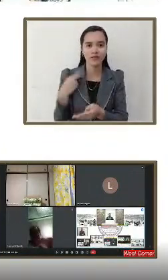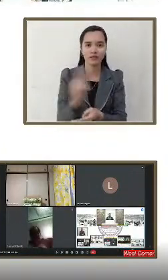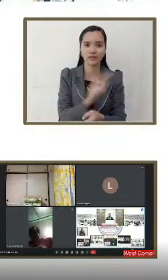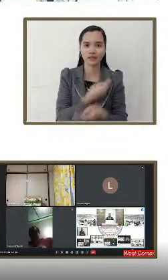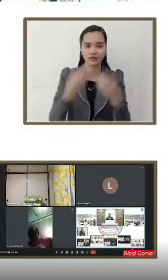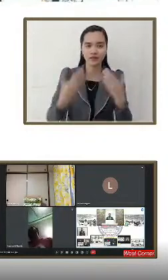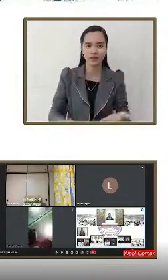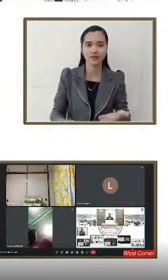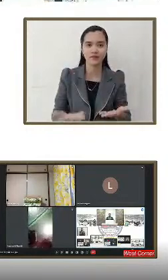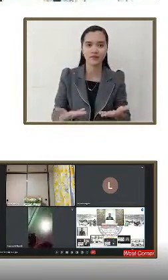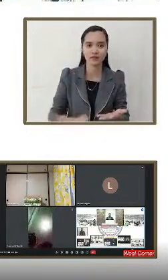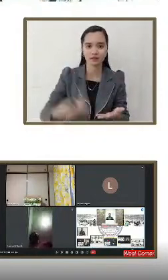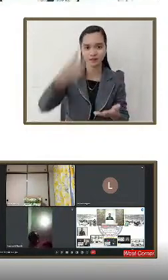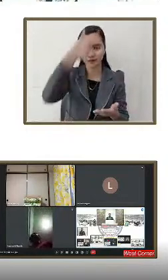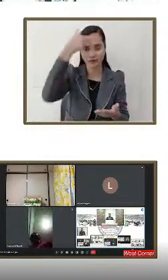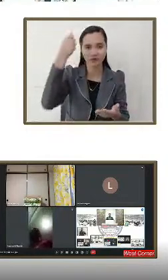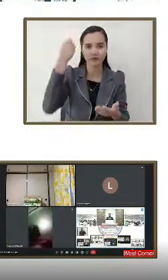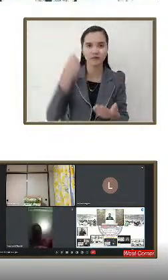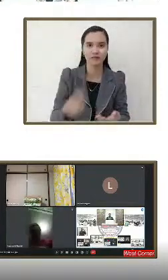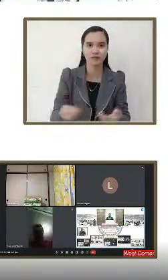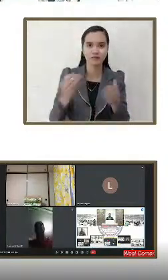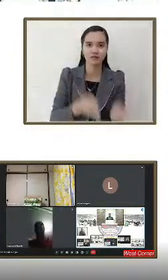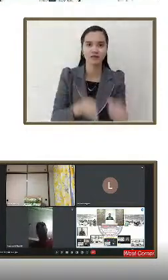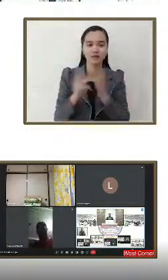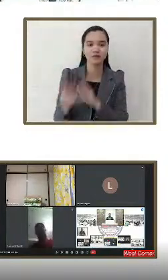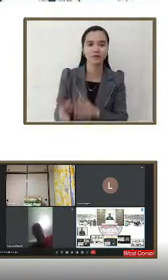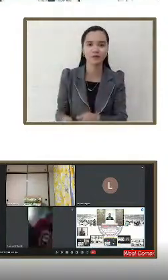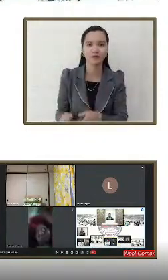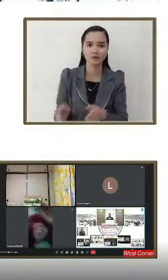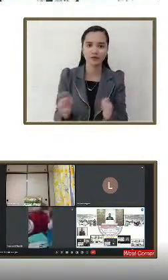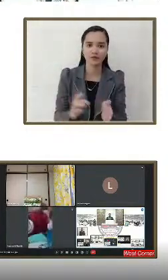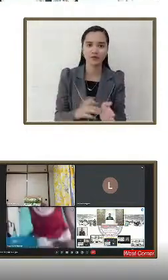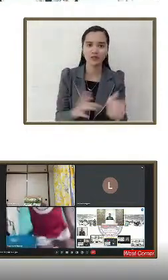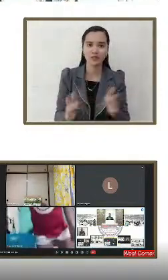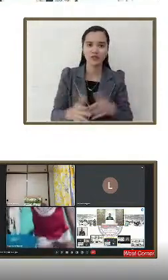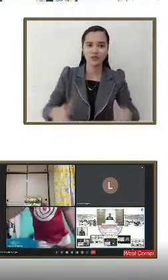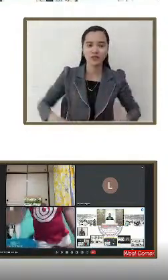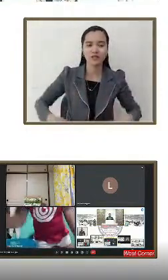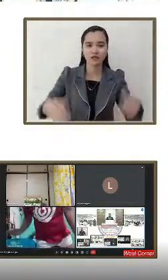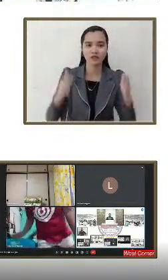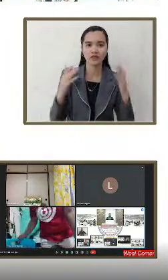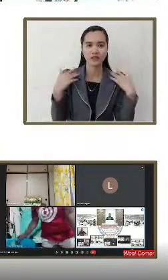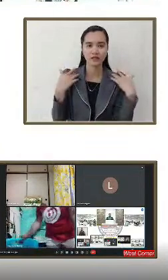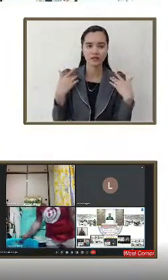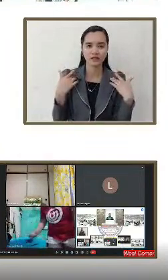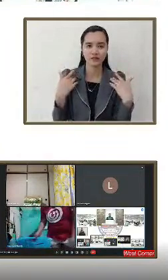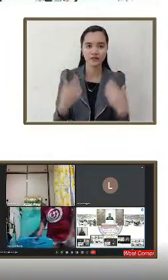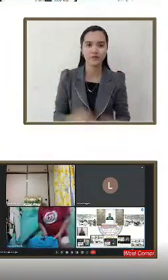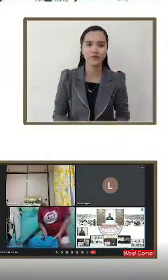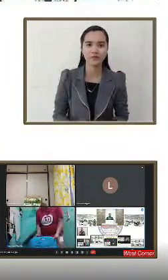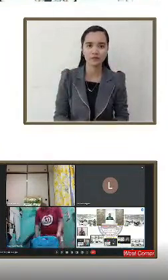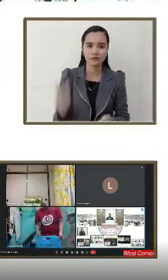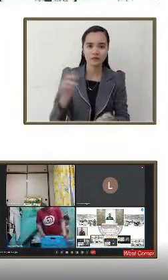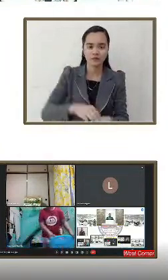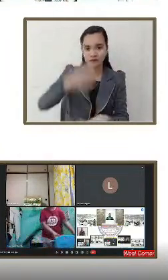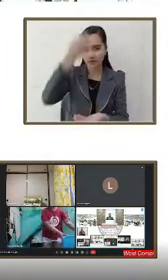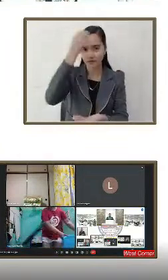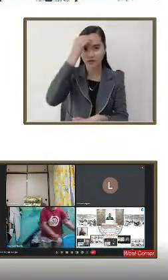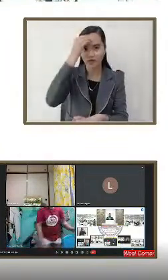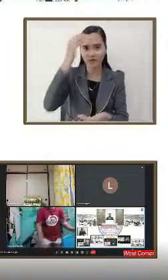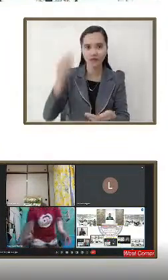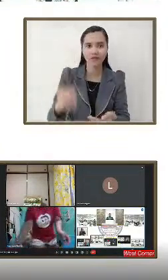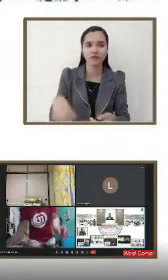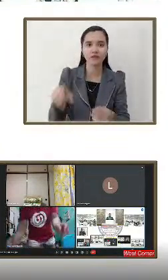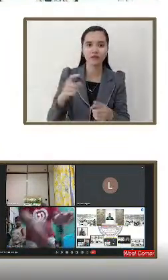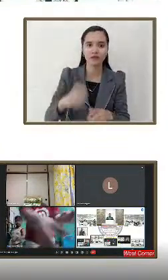sa aming pong buhay bilang isang Kristiyano. May plano po kayo na matanggap namin at matutunan isang pamuhay aming mga pakinggan sa mensahe po